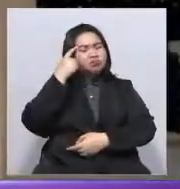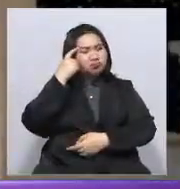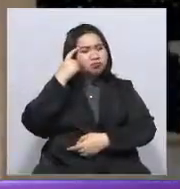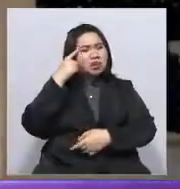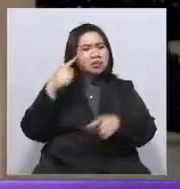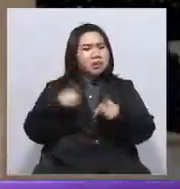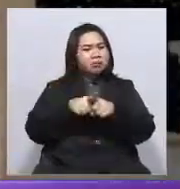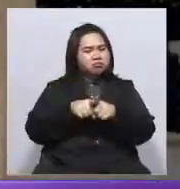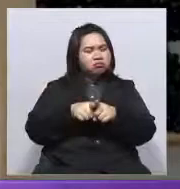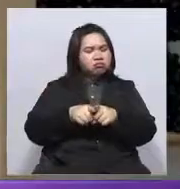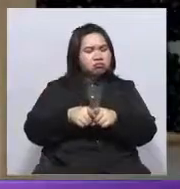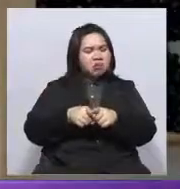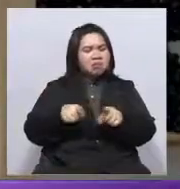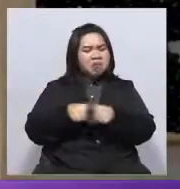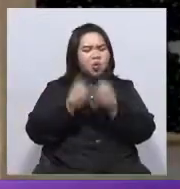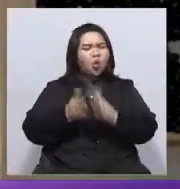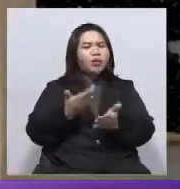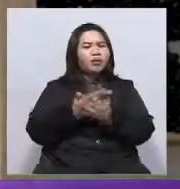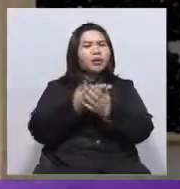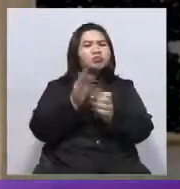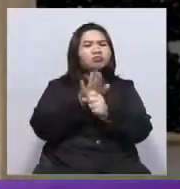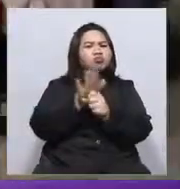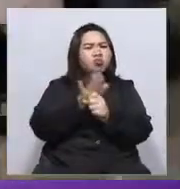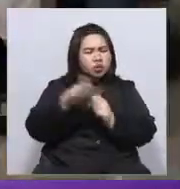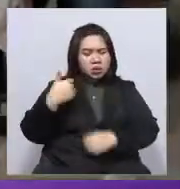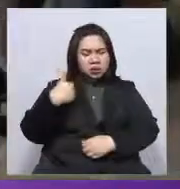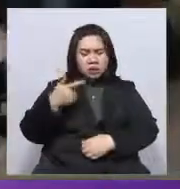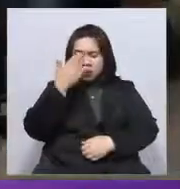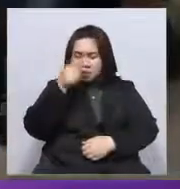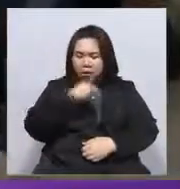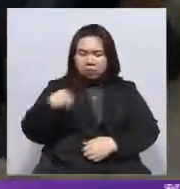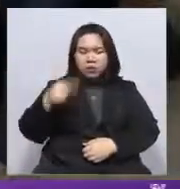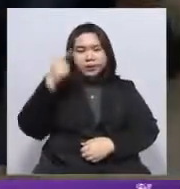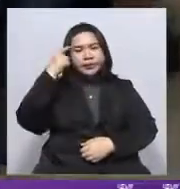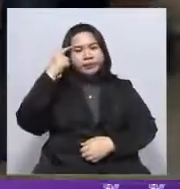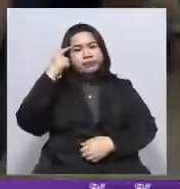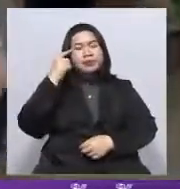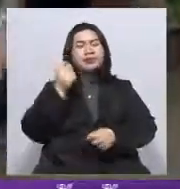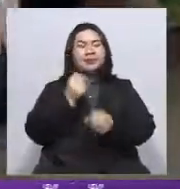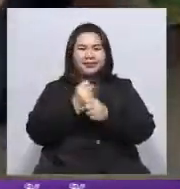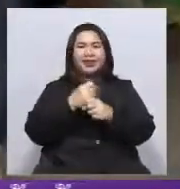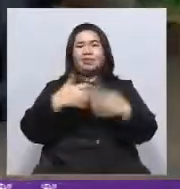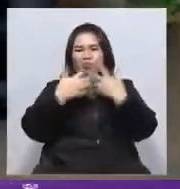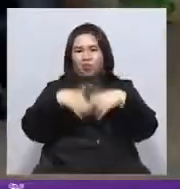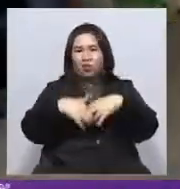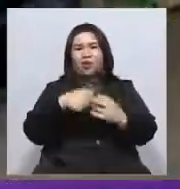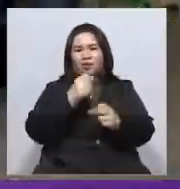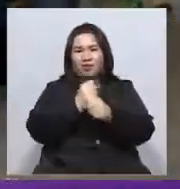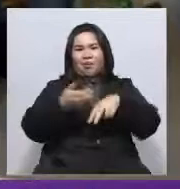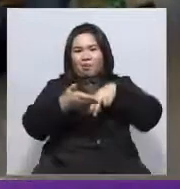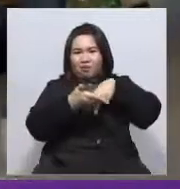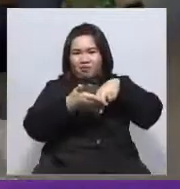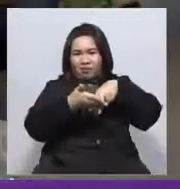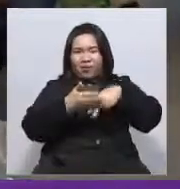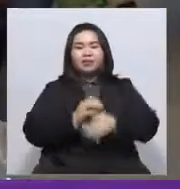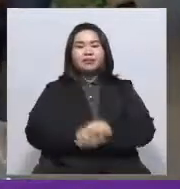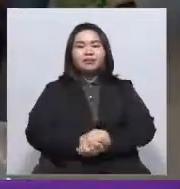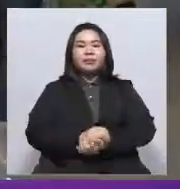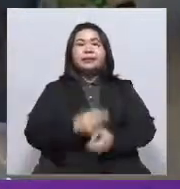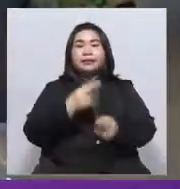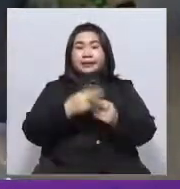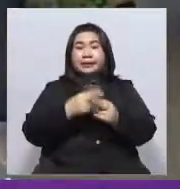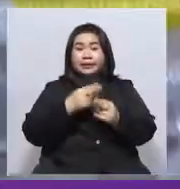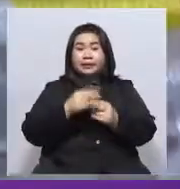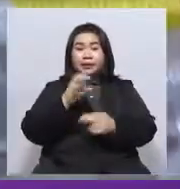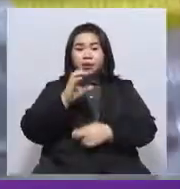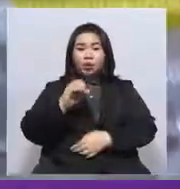ว่างของตลาดระดับกลางๆที่ยังมีอยู่มากจึงตัดสินใจหันมาทำธุรกิจผลิตกางเกงบ็อกเซอร์ภายใต้แบรนด์โ